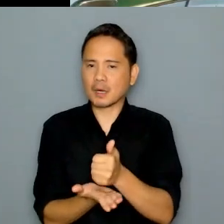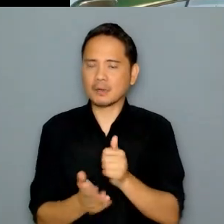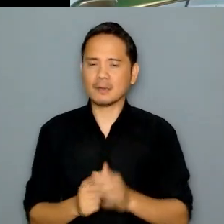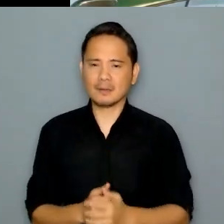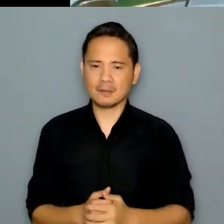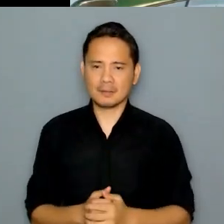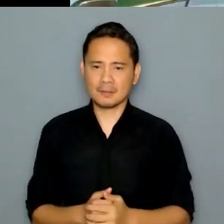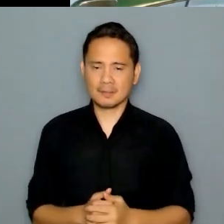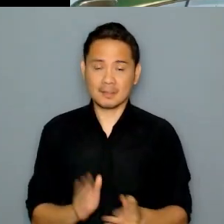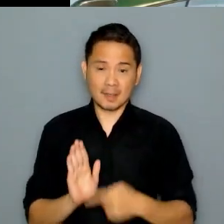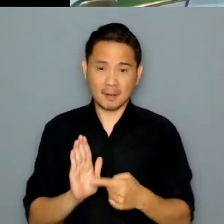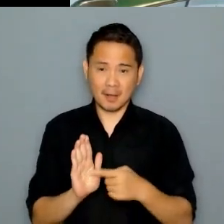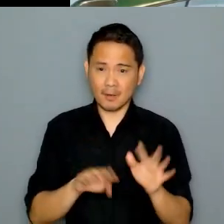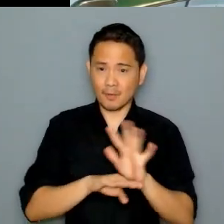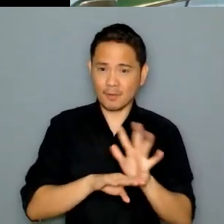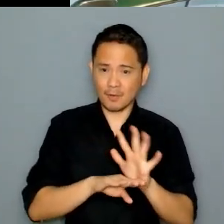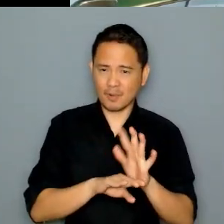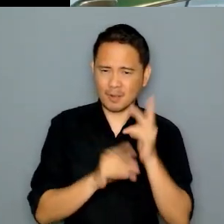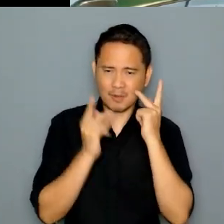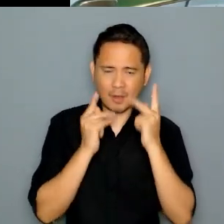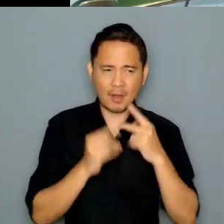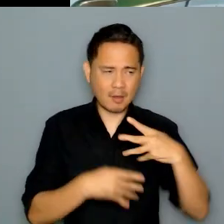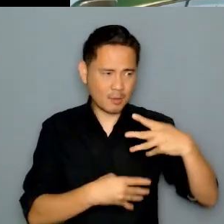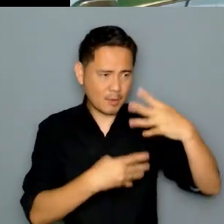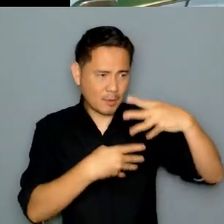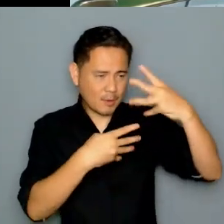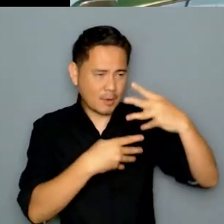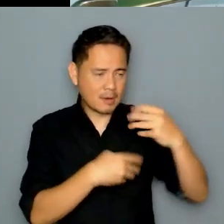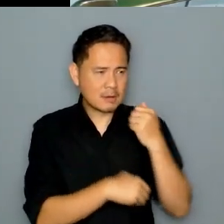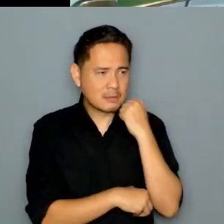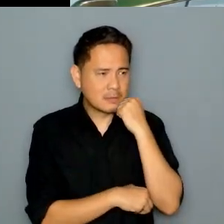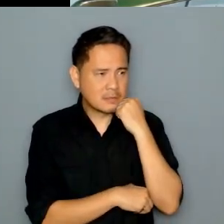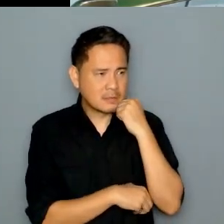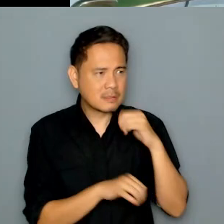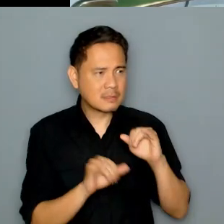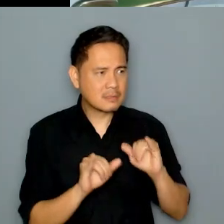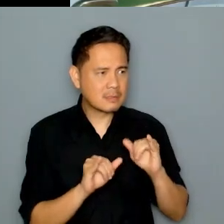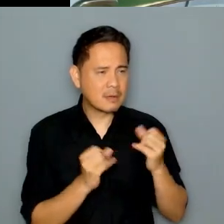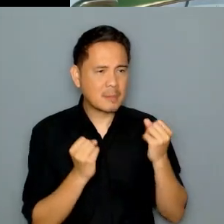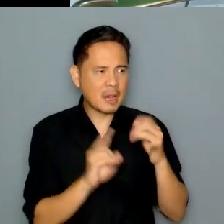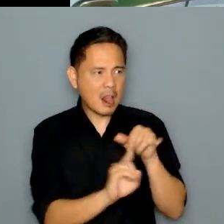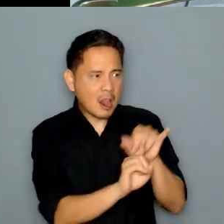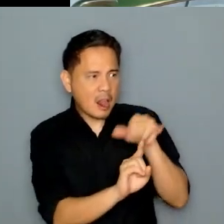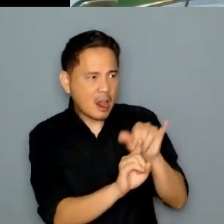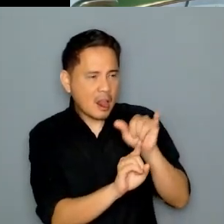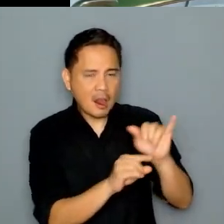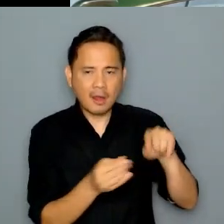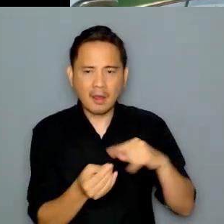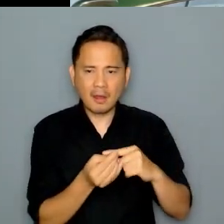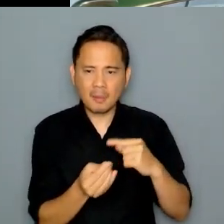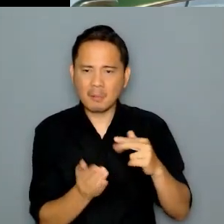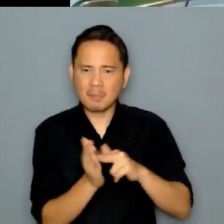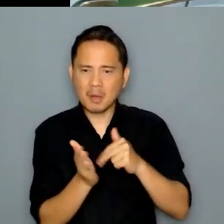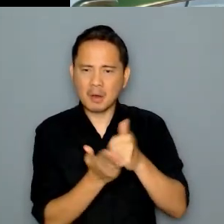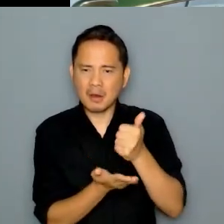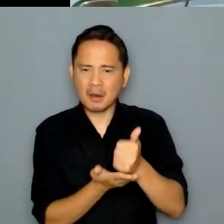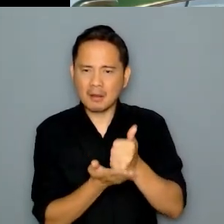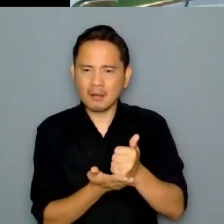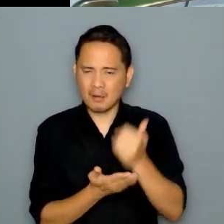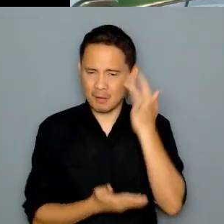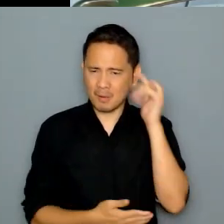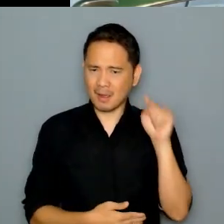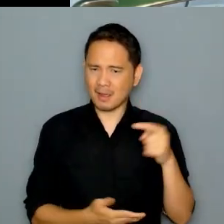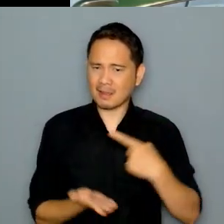kasing video dito ay maraming nababash about dito sa buttered garlic na to. Hindi ko alam kung anong meron dito